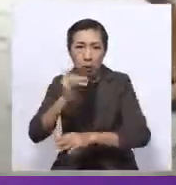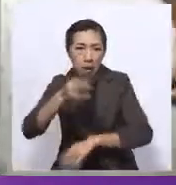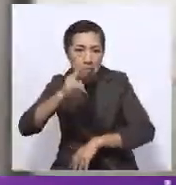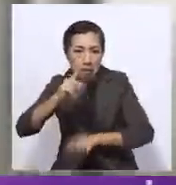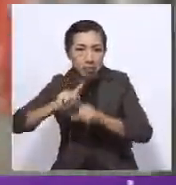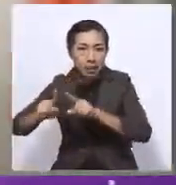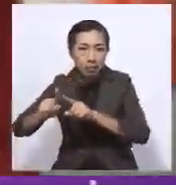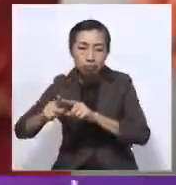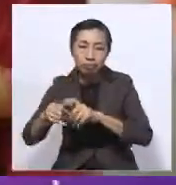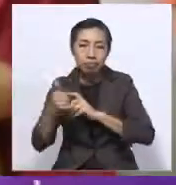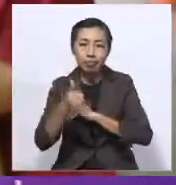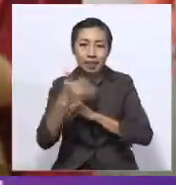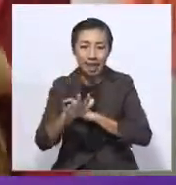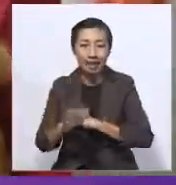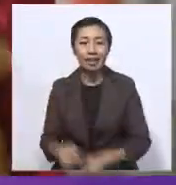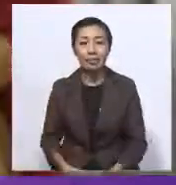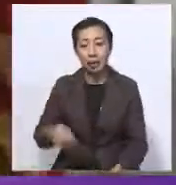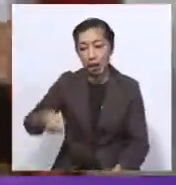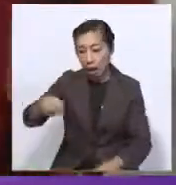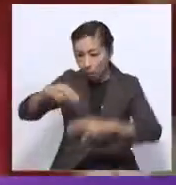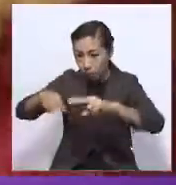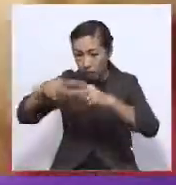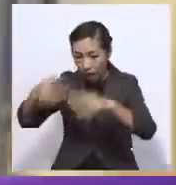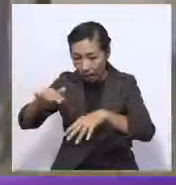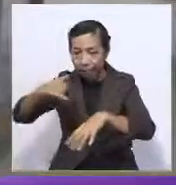ค่ะ ไม่มีกำลังเชิญด้านในเลย ขอบคุณค่ะ